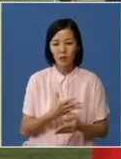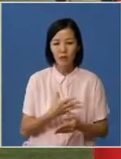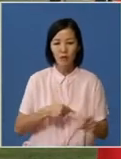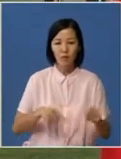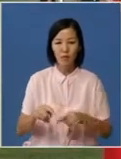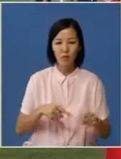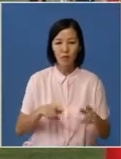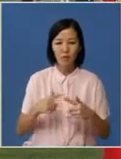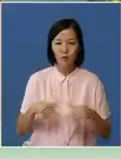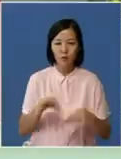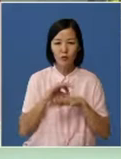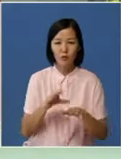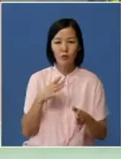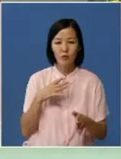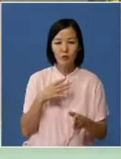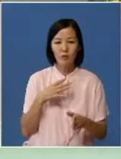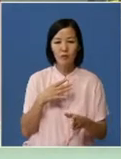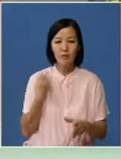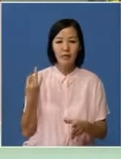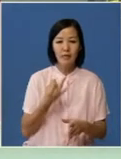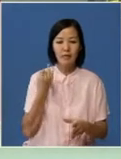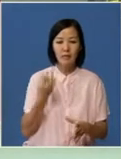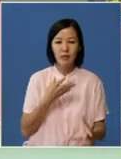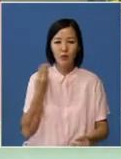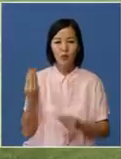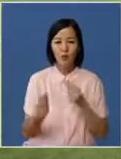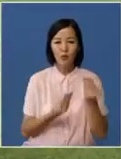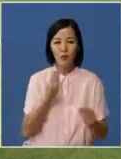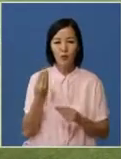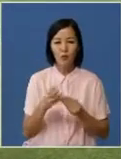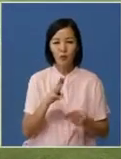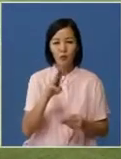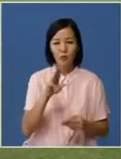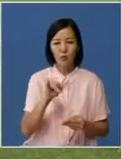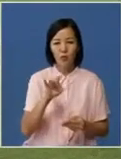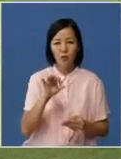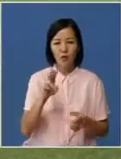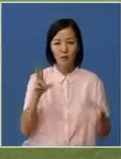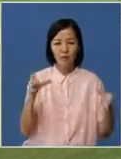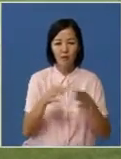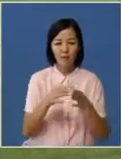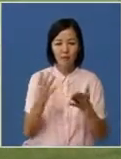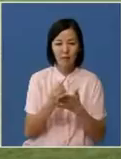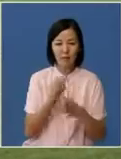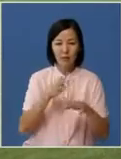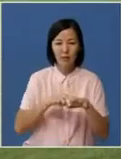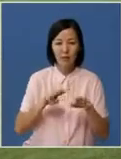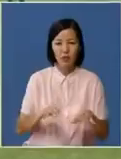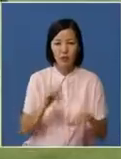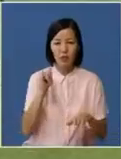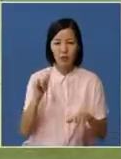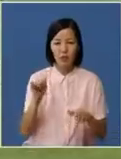футболды ұйымдастырып отырмыз. Тартысты да қызықты өткен ойын нәтижесінде Тұран командасы жеңімпаз атанса, 2-ші орын Бақ Жетісу